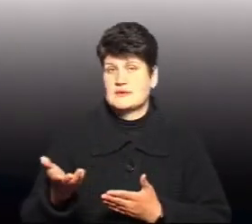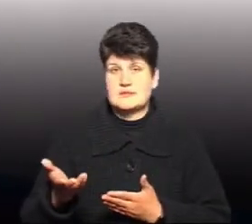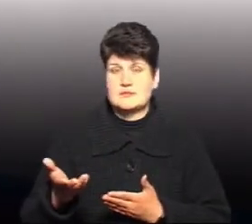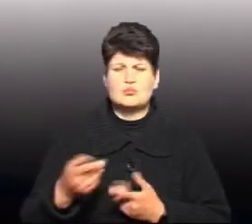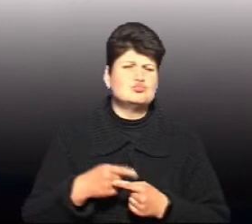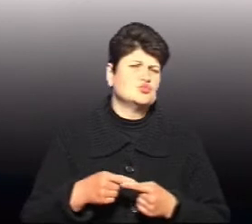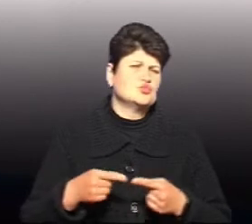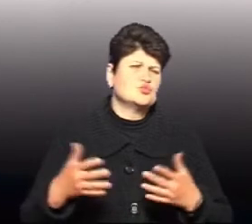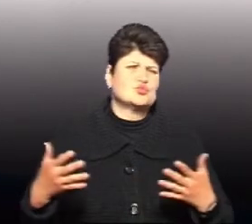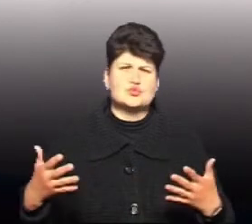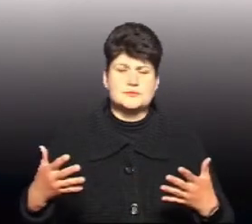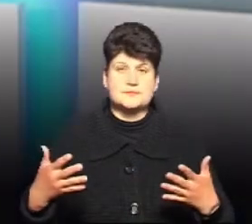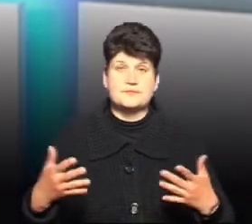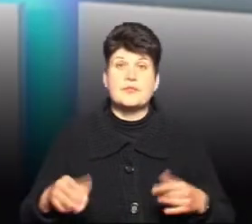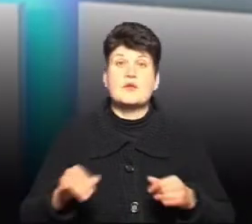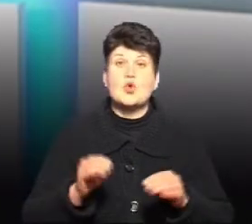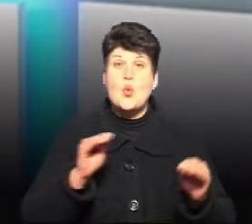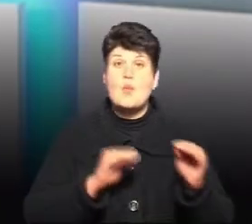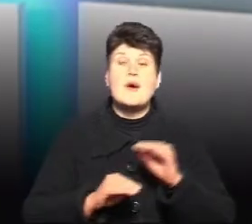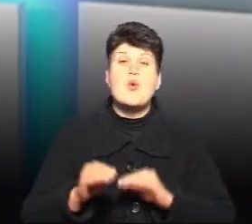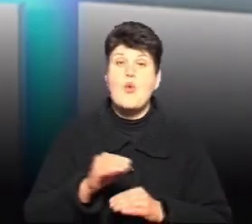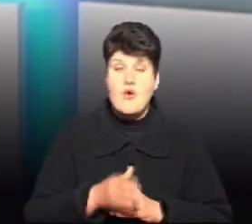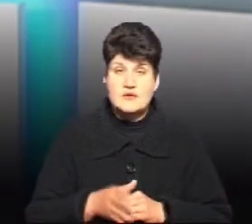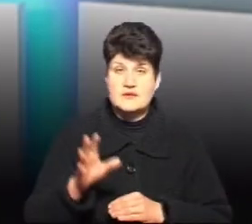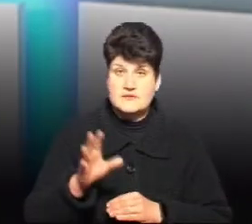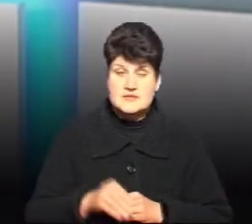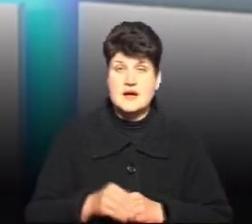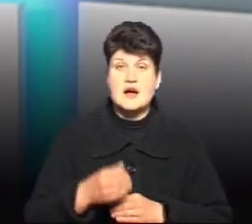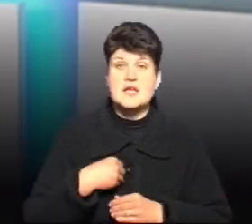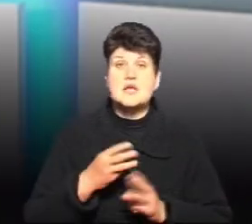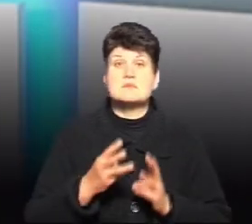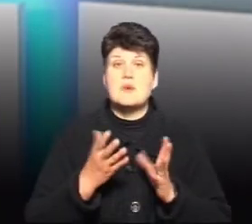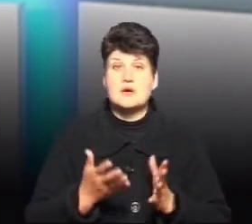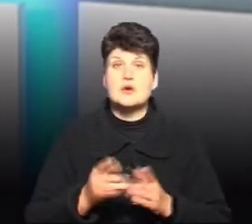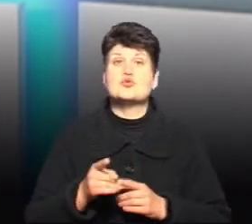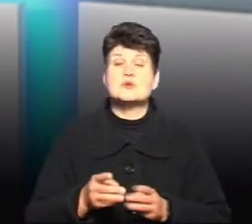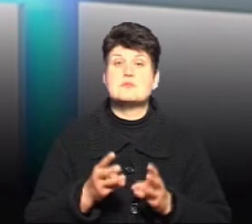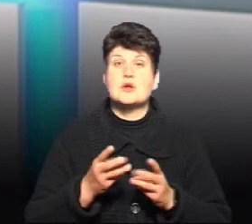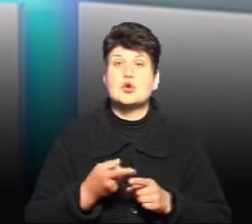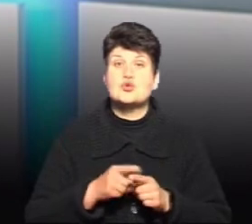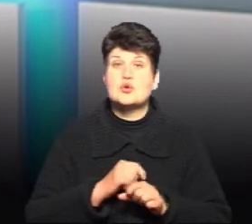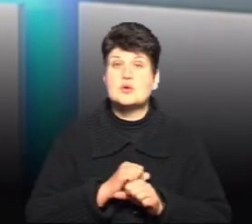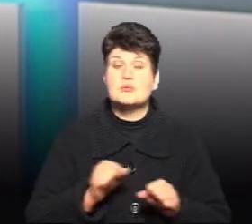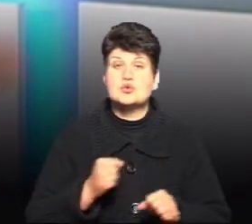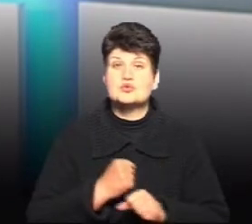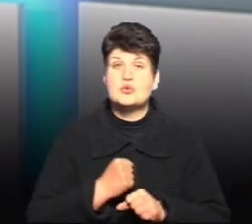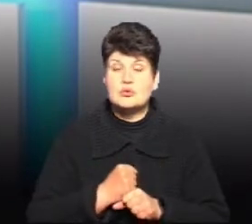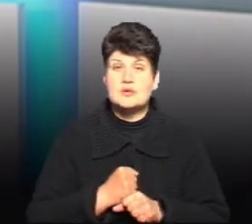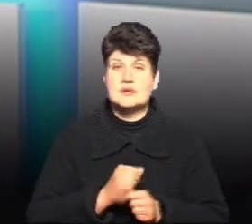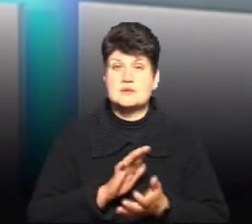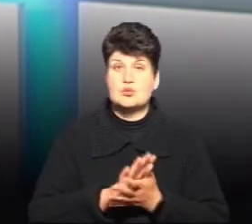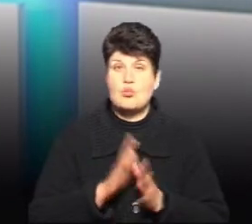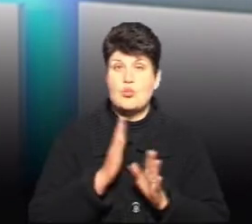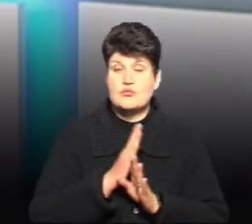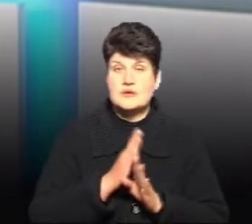харчів, все рівно воно упаковане. Так. Ну, багато хто з людей каже, а я спалюю. Кажу, що ж ти спалюєш, якщо цього не можна робити, ти ж забруднюєш екологію. А я собі десь там